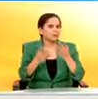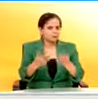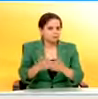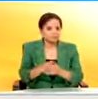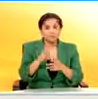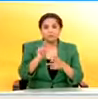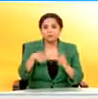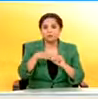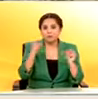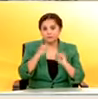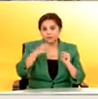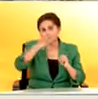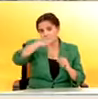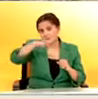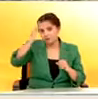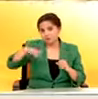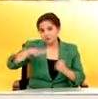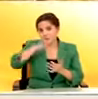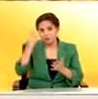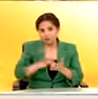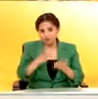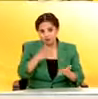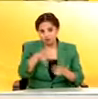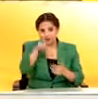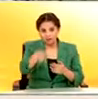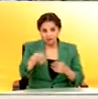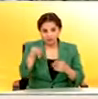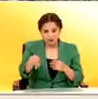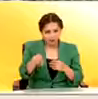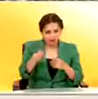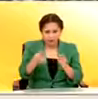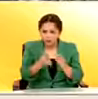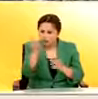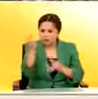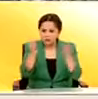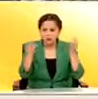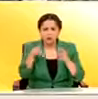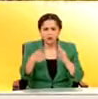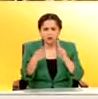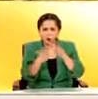जम्मू कश्मीर के पहाड़ी इलाकों में वन तुलसी यानी